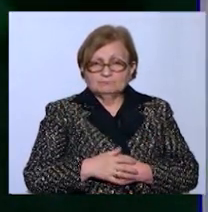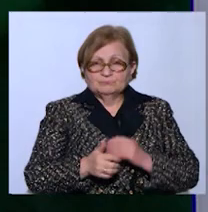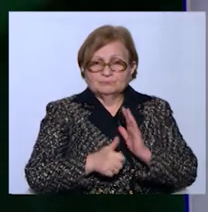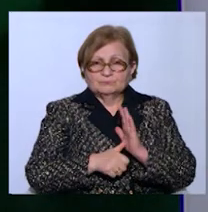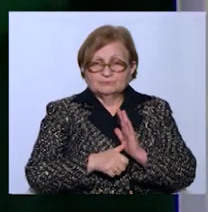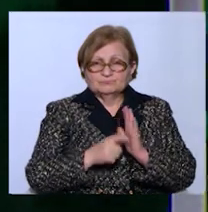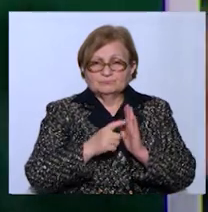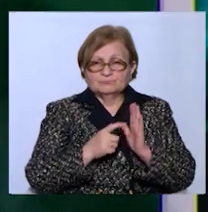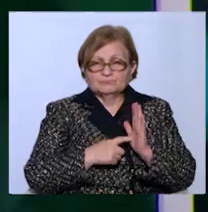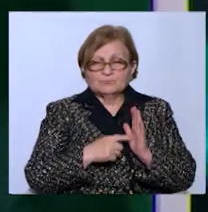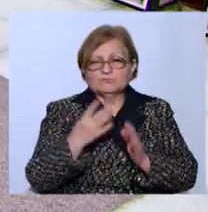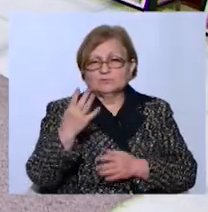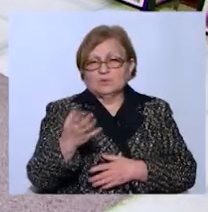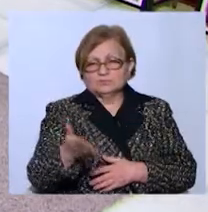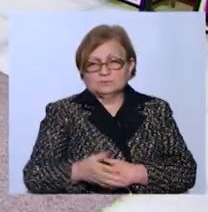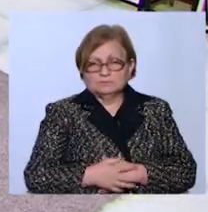მეექვსედი, ანუ გამოვიდა 4.